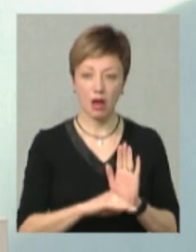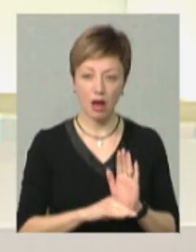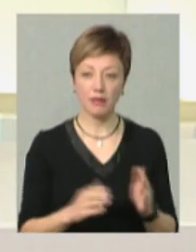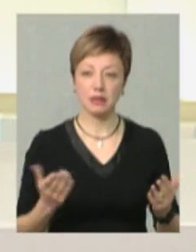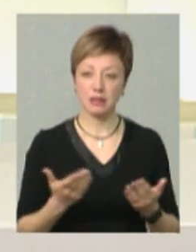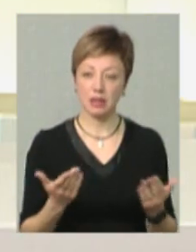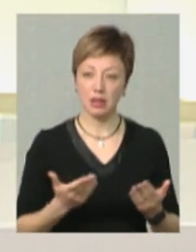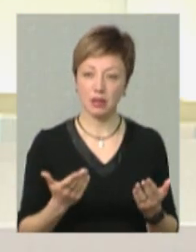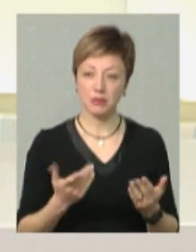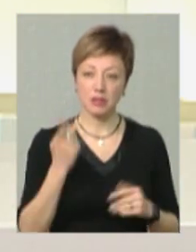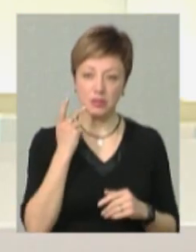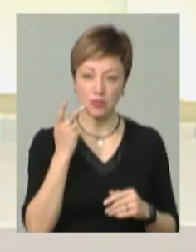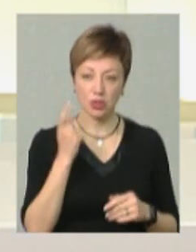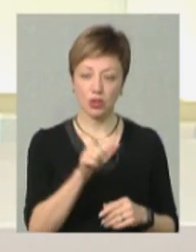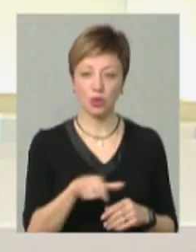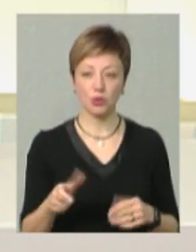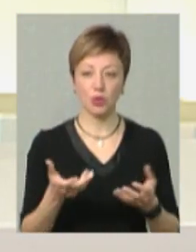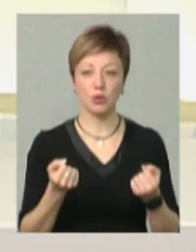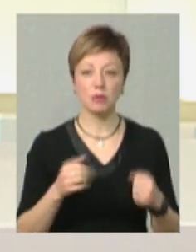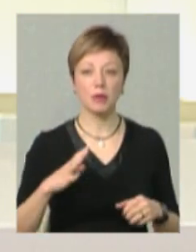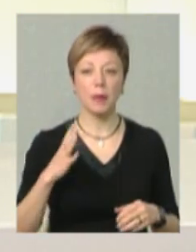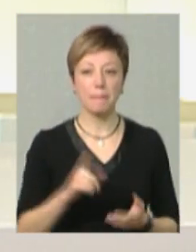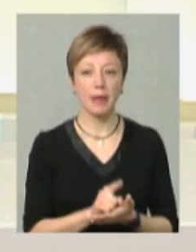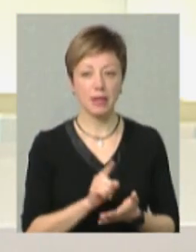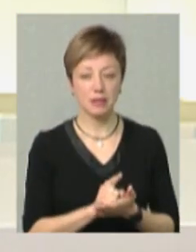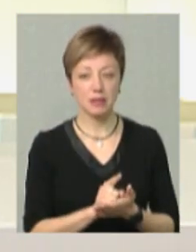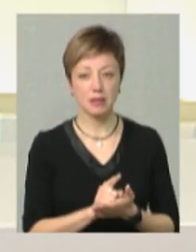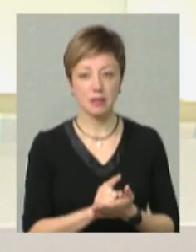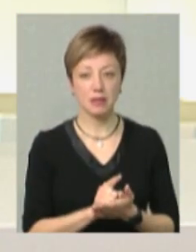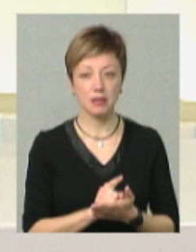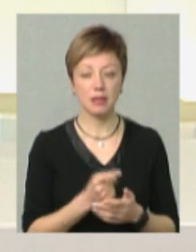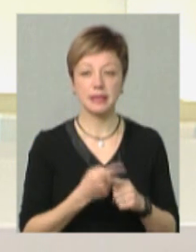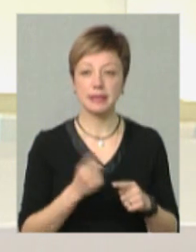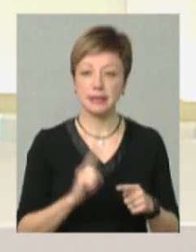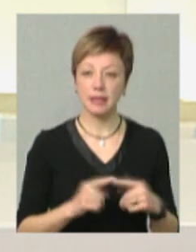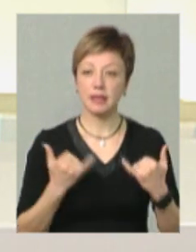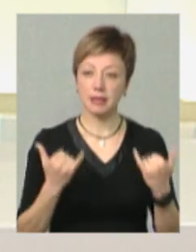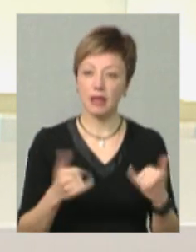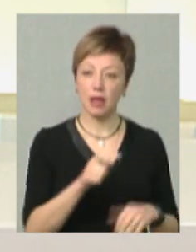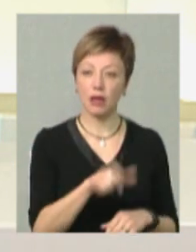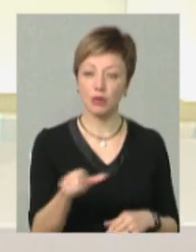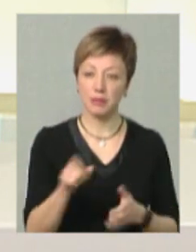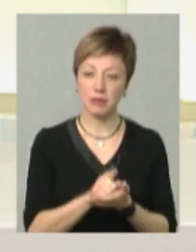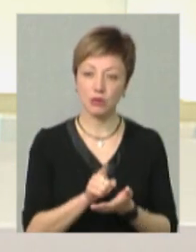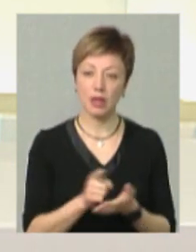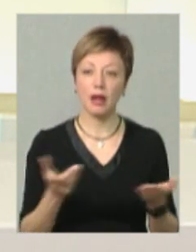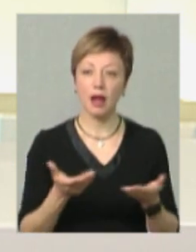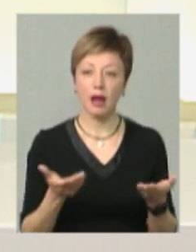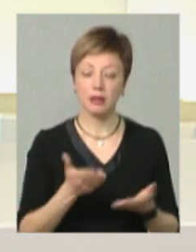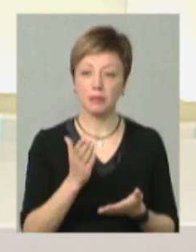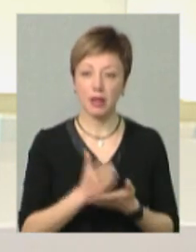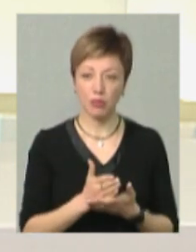яким зазвичай люди отримували пенсії? Чи є якісь? Це для тих пенсіонерів, які